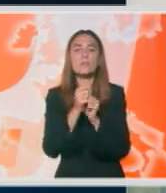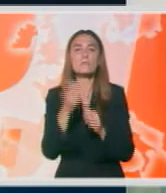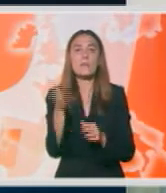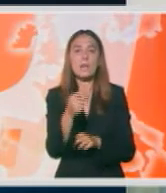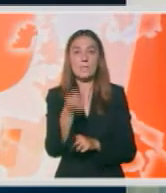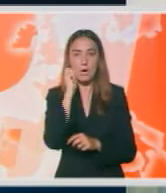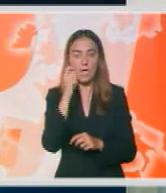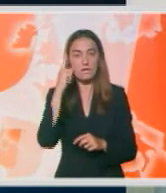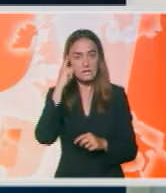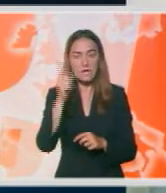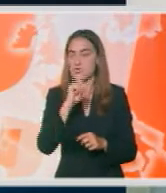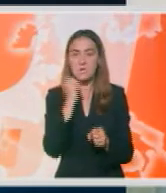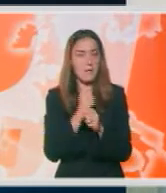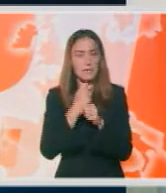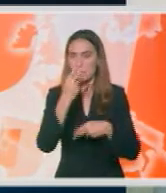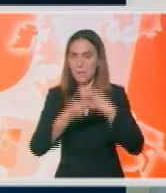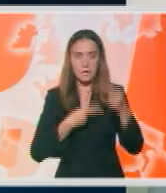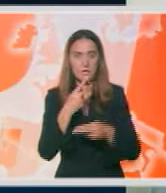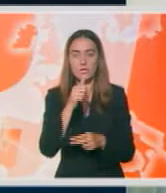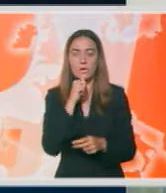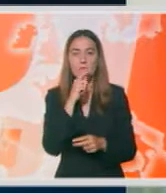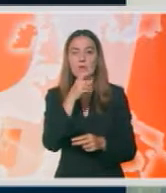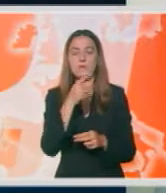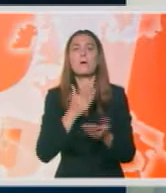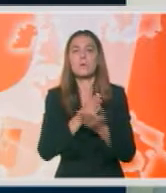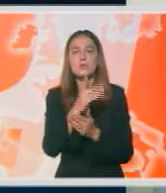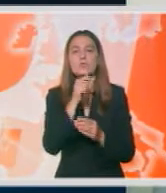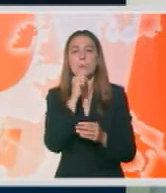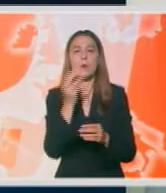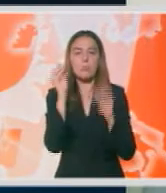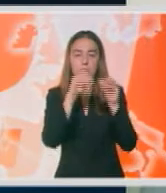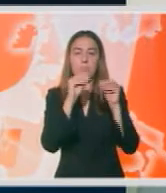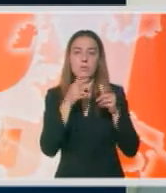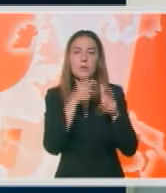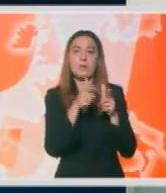ribolov. Znači ne bavimo se proizvodnjom kozmog šara, nego vršimo poribljavanje prema